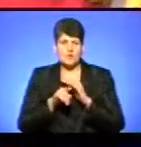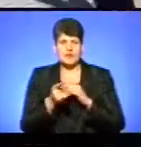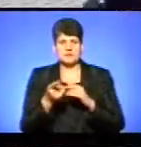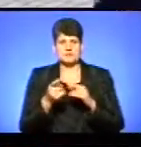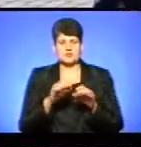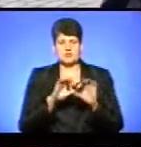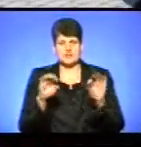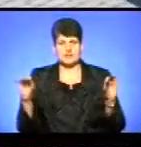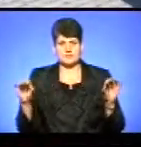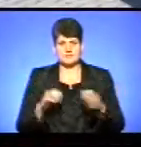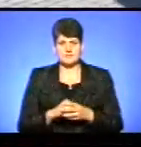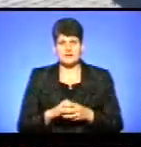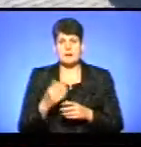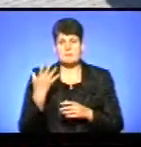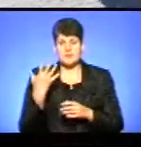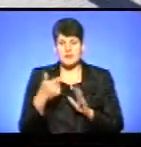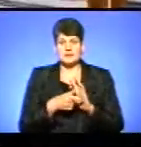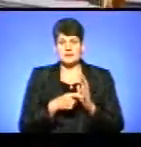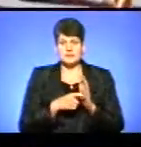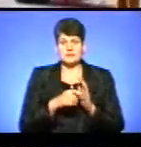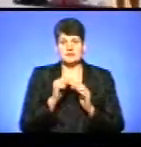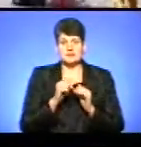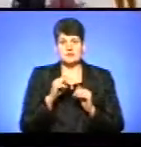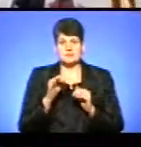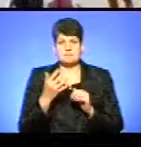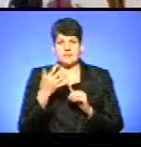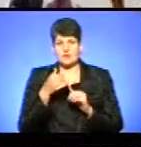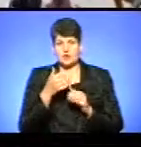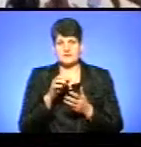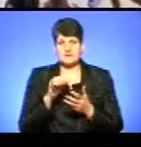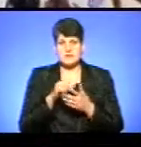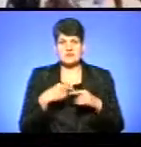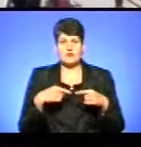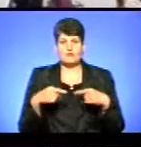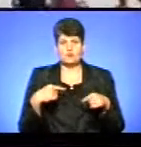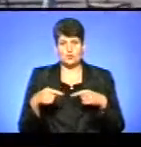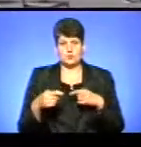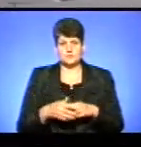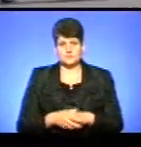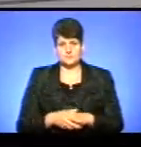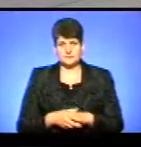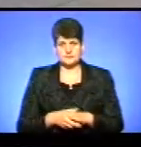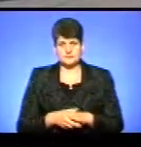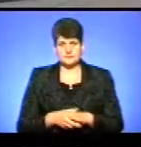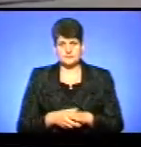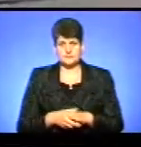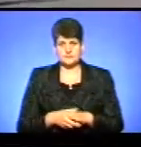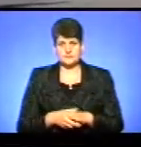канат. П'ятикласник Артем Тимик 5 років займається футболом.